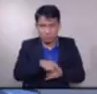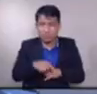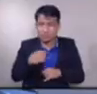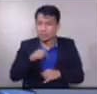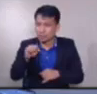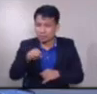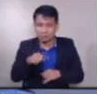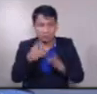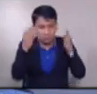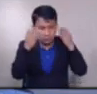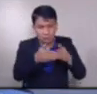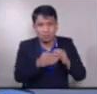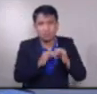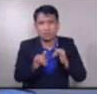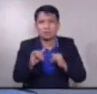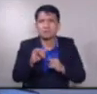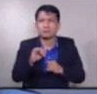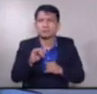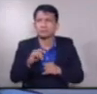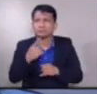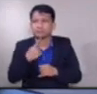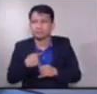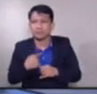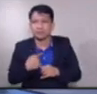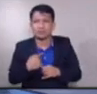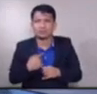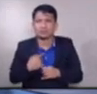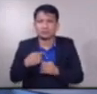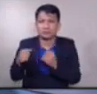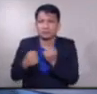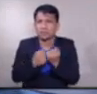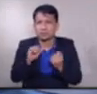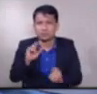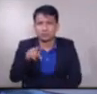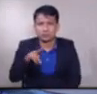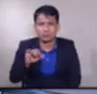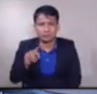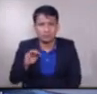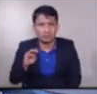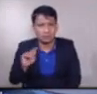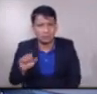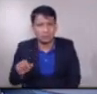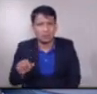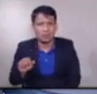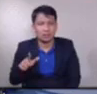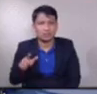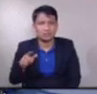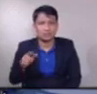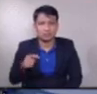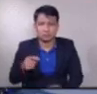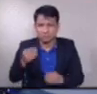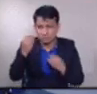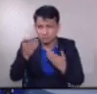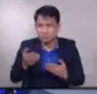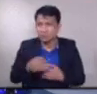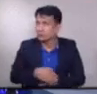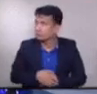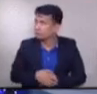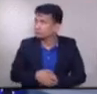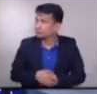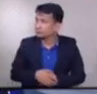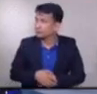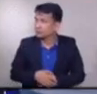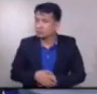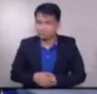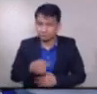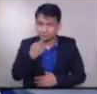the mainline voting ay tatawagin nating supplemental votes. Though it's too offending to tell, but